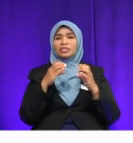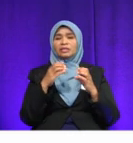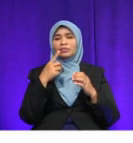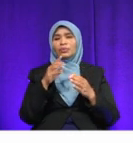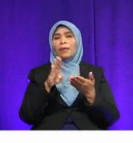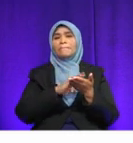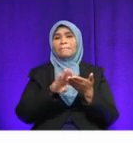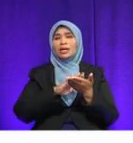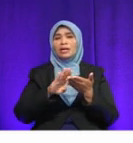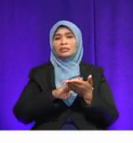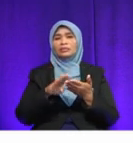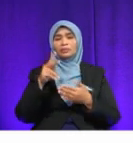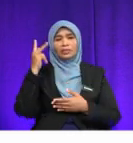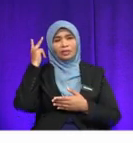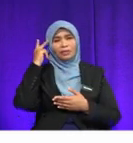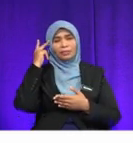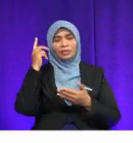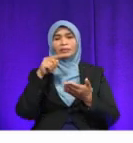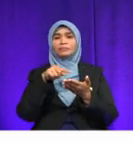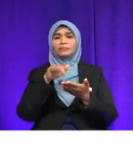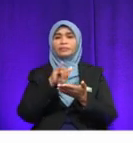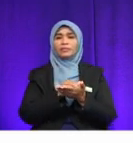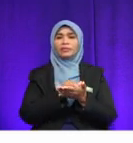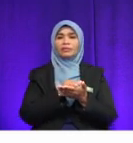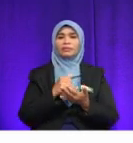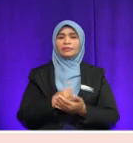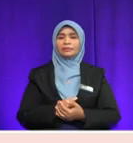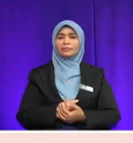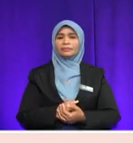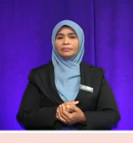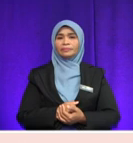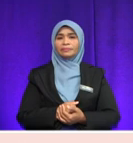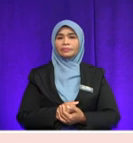berwudhu Berdasarkan gambar di sebelah siapa saja